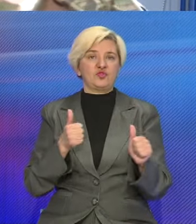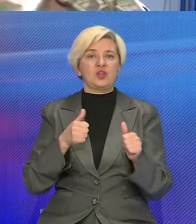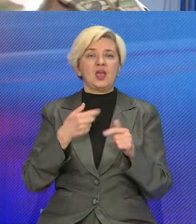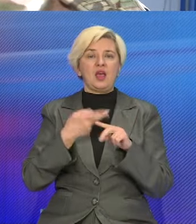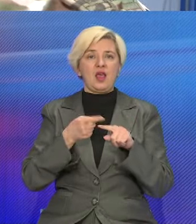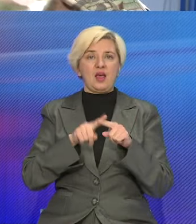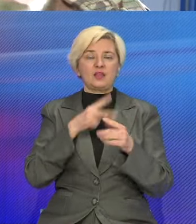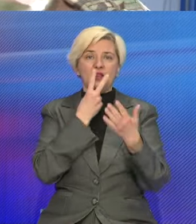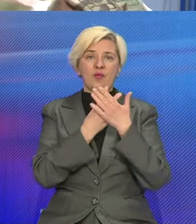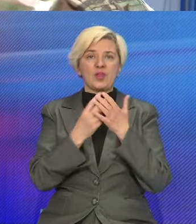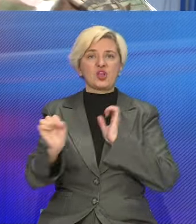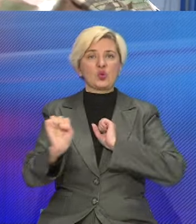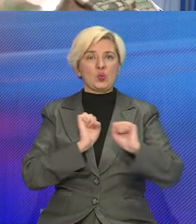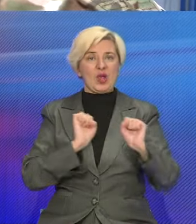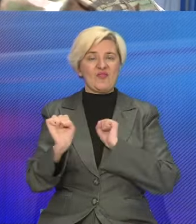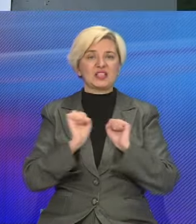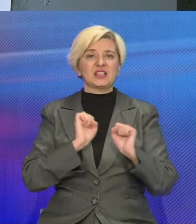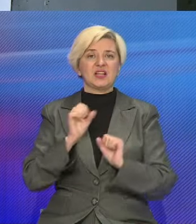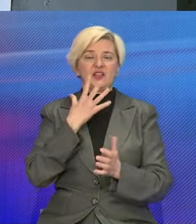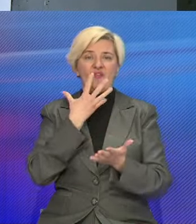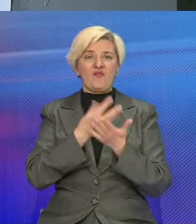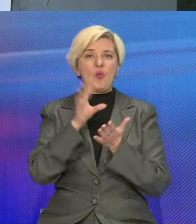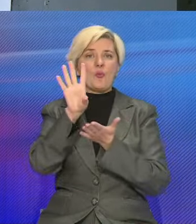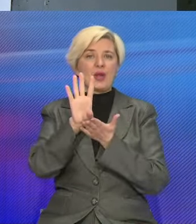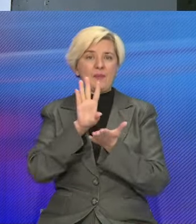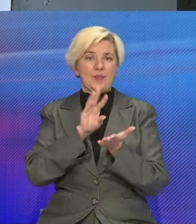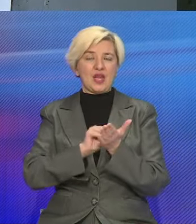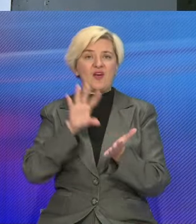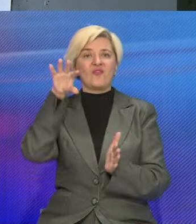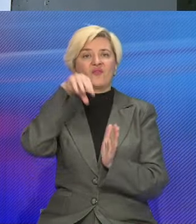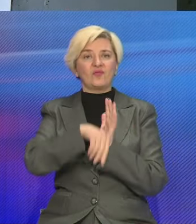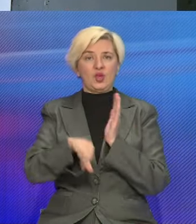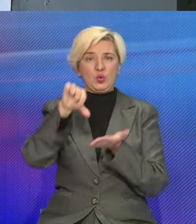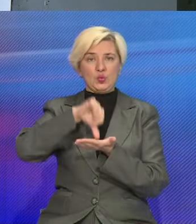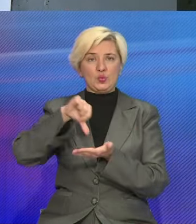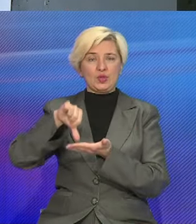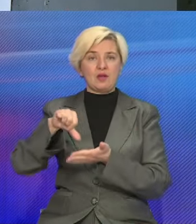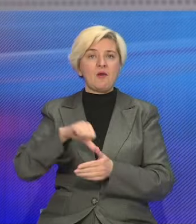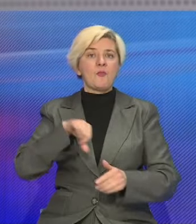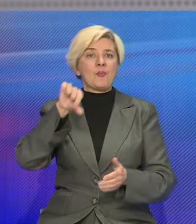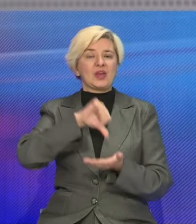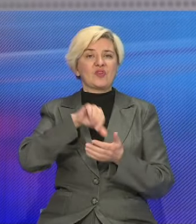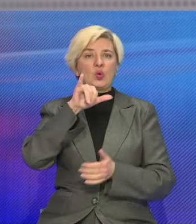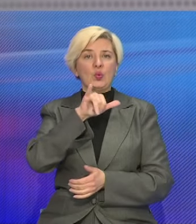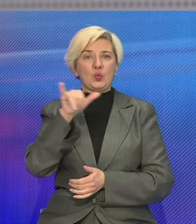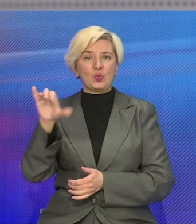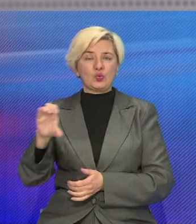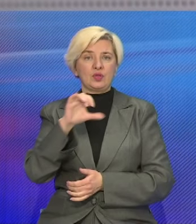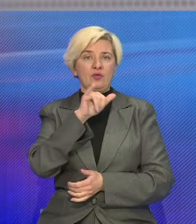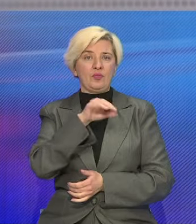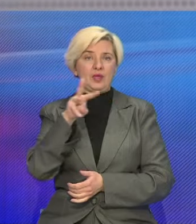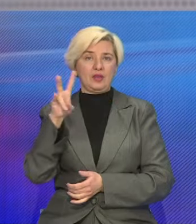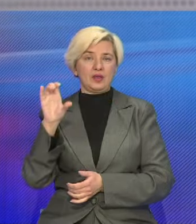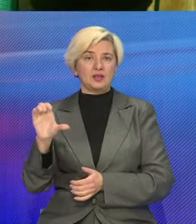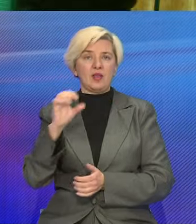своїм подчиненим такого преміра Яркава. Сяроту дзельніків, простовнікі УОУ, обласного УМНС, Гродзінській пахрангруппи,